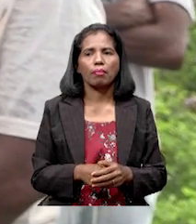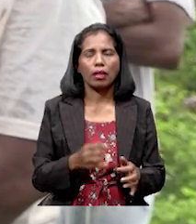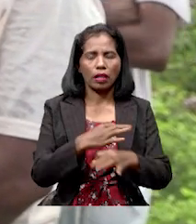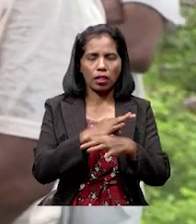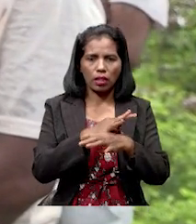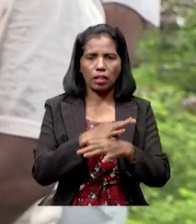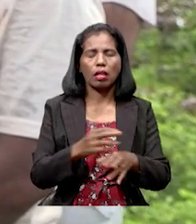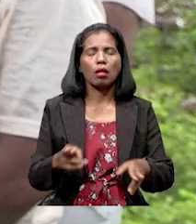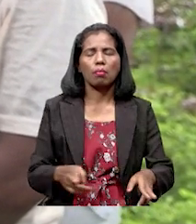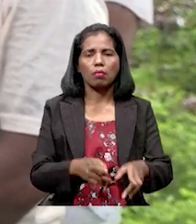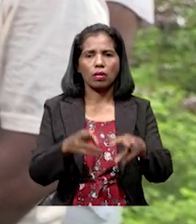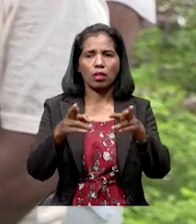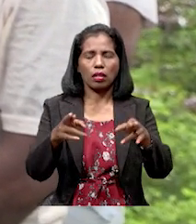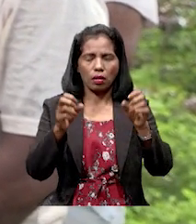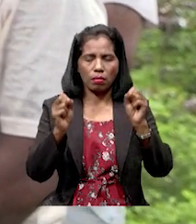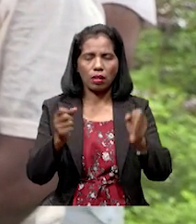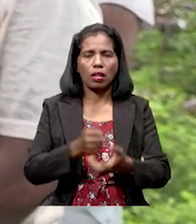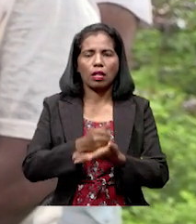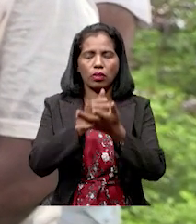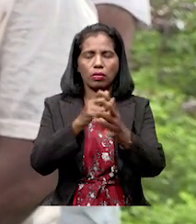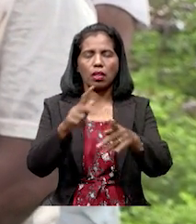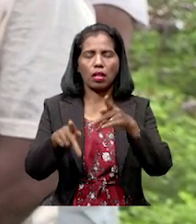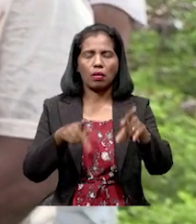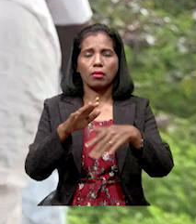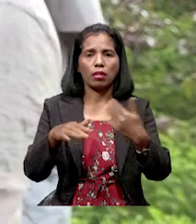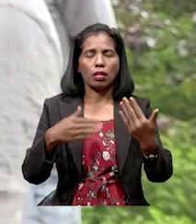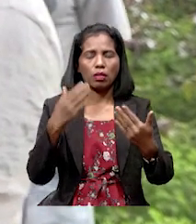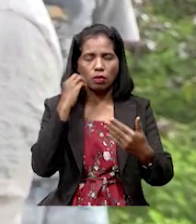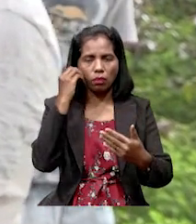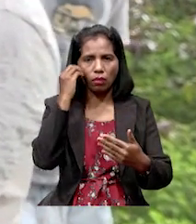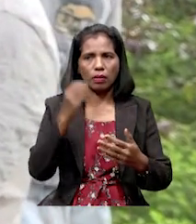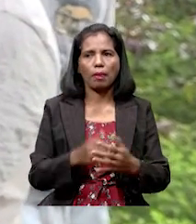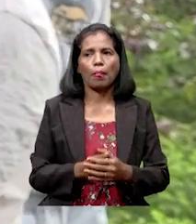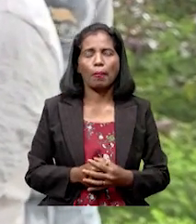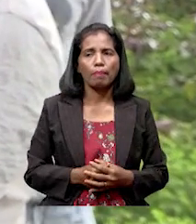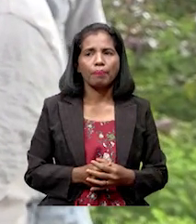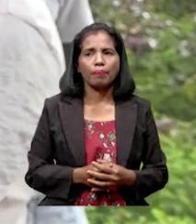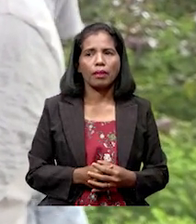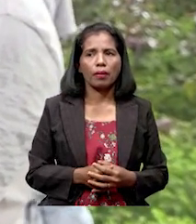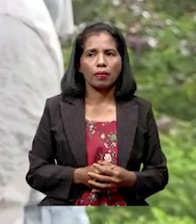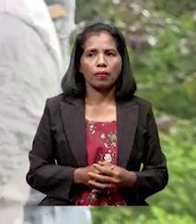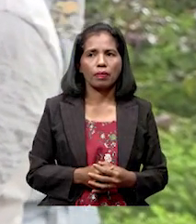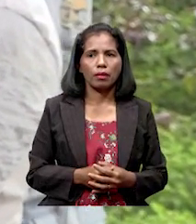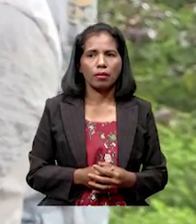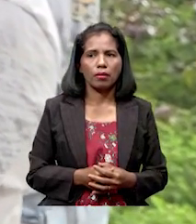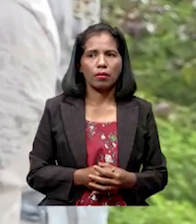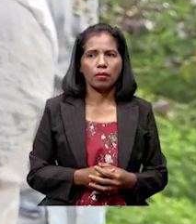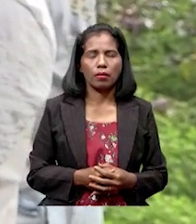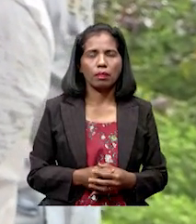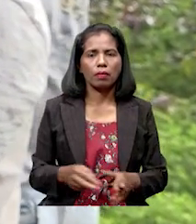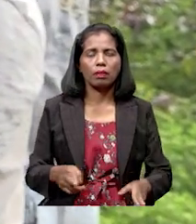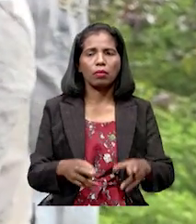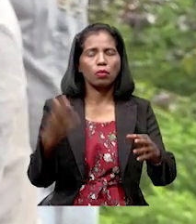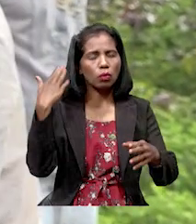idane udinone fo bele fo salba ami komunidad ni elafati Motafati ia fali be motaklar ne ba ene mesak natar